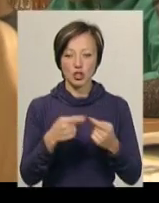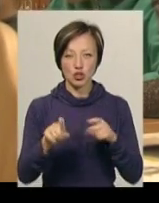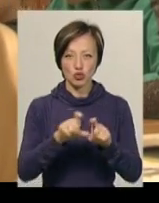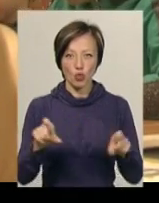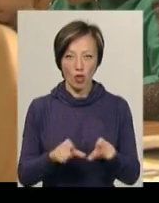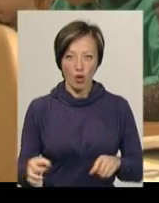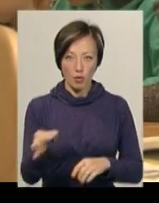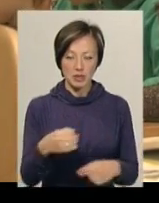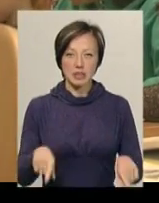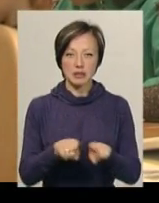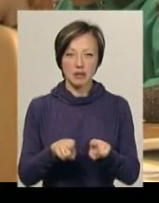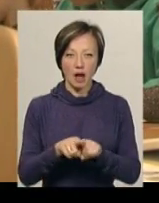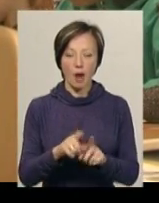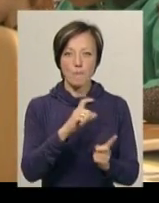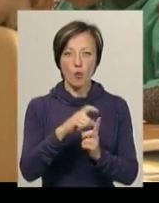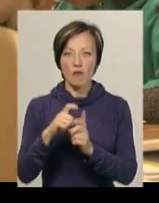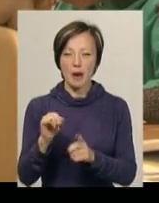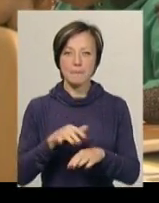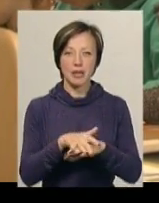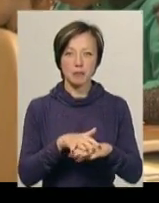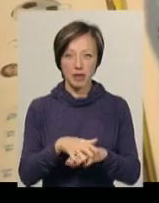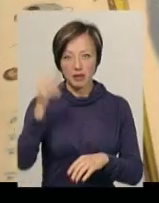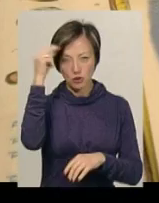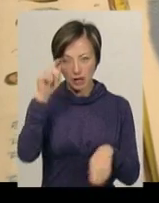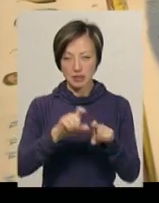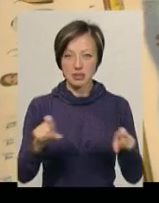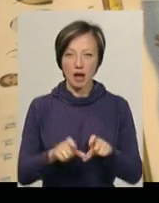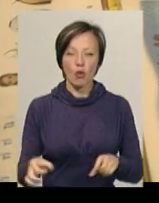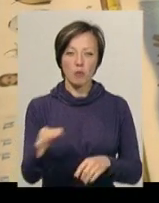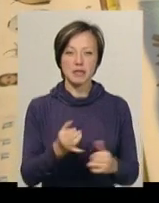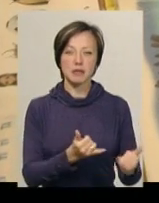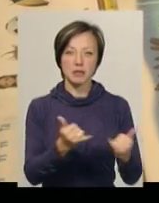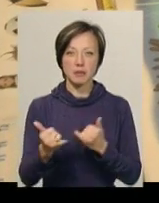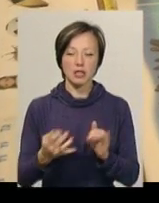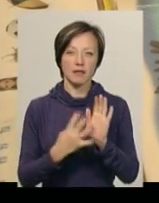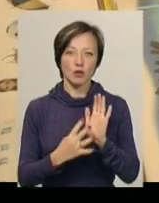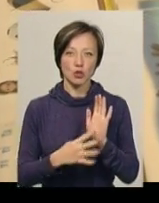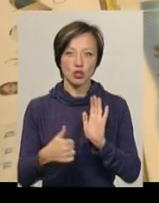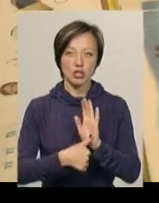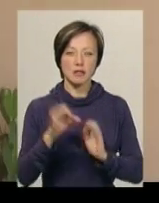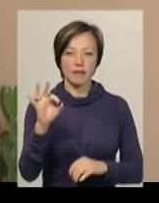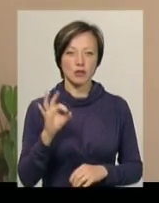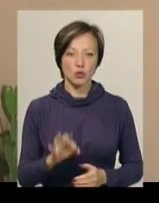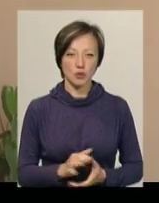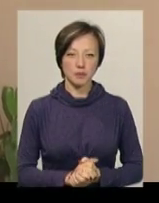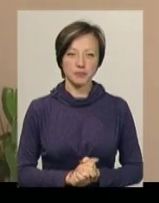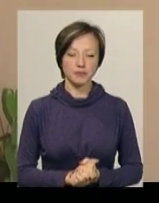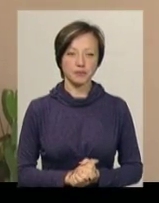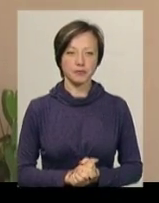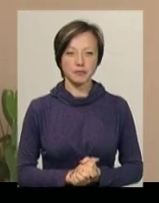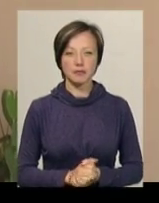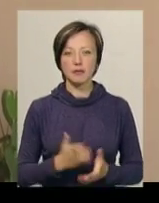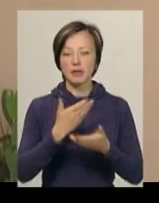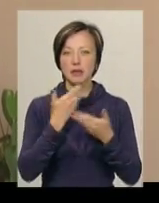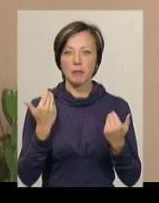школах Хмельниччини. Так, букварем та посібником з математики навчальні заклади області забезпечені на 96%. Не маємо лише